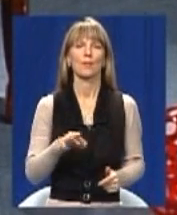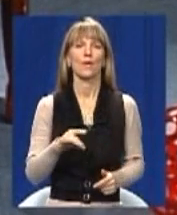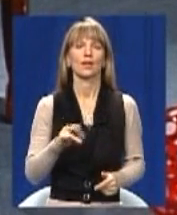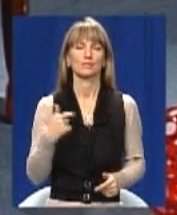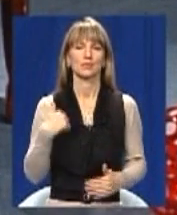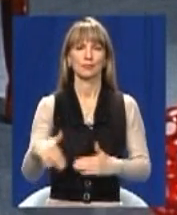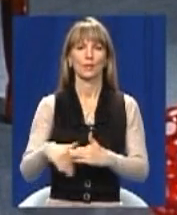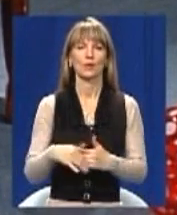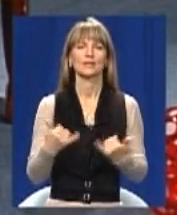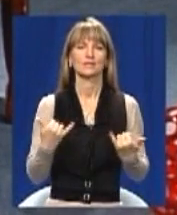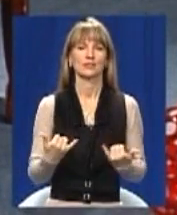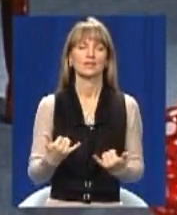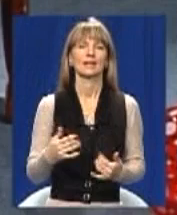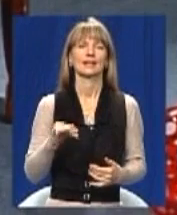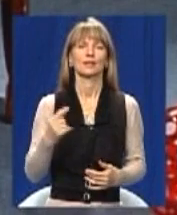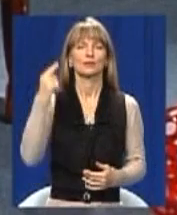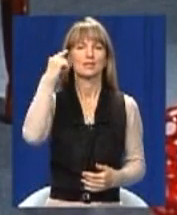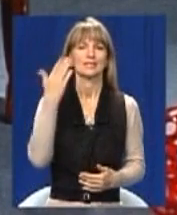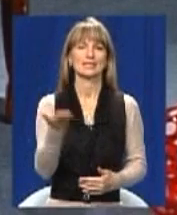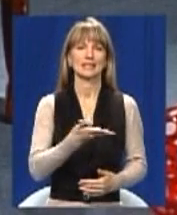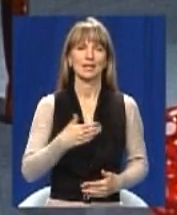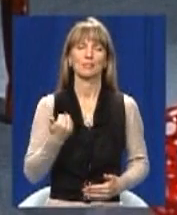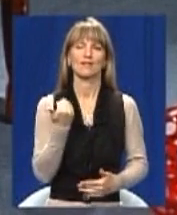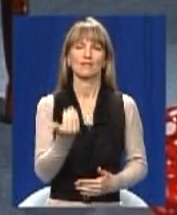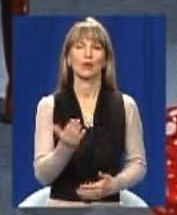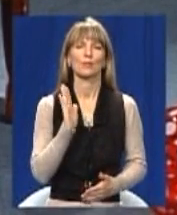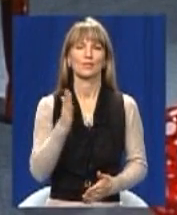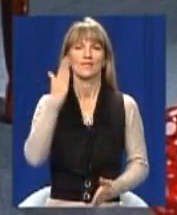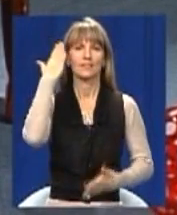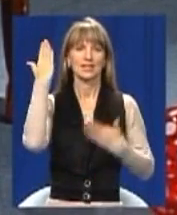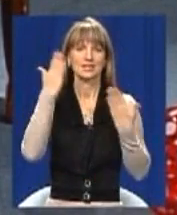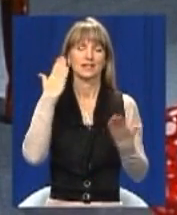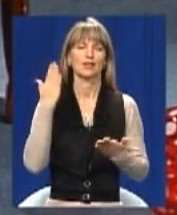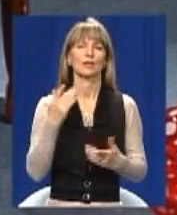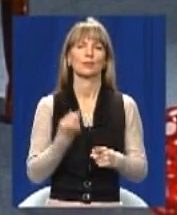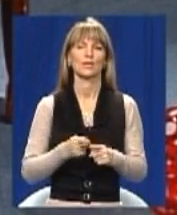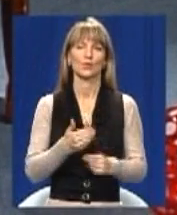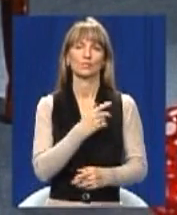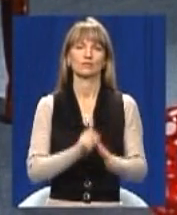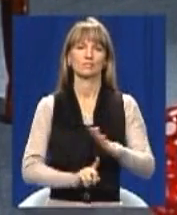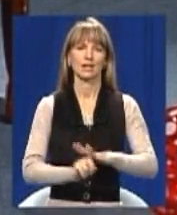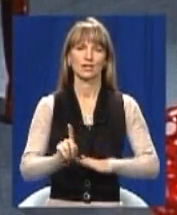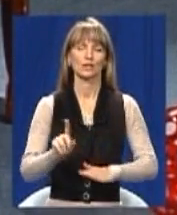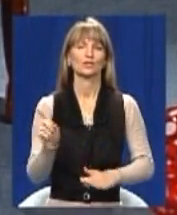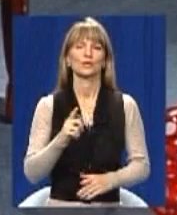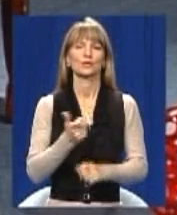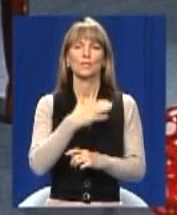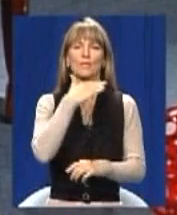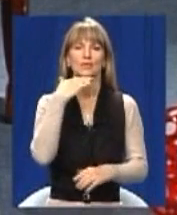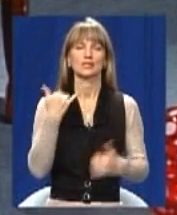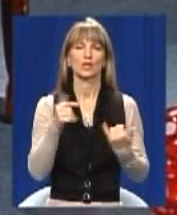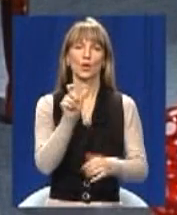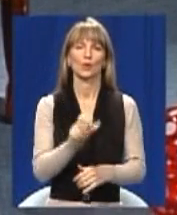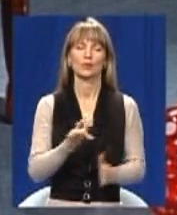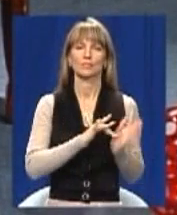мені допоможе в цьому дізнаватися і з нами, і з вами буде дуже весело. Тож, хочу почати з того, що дуже багато зараз